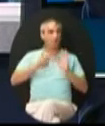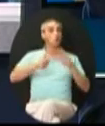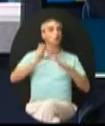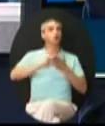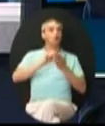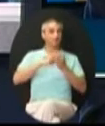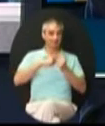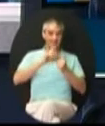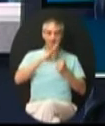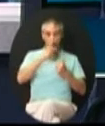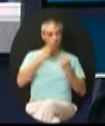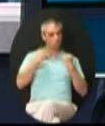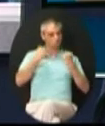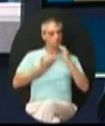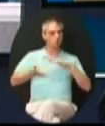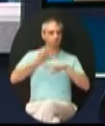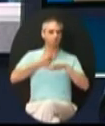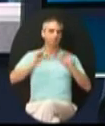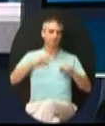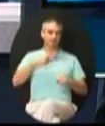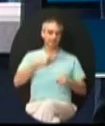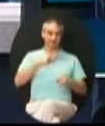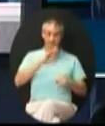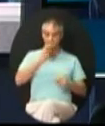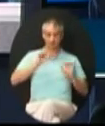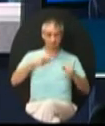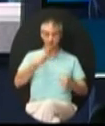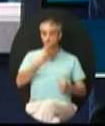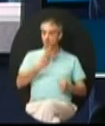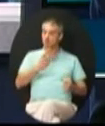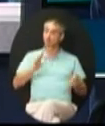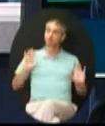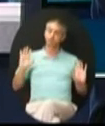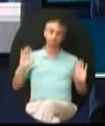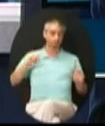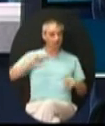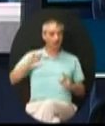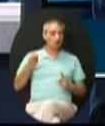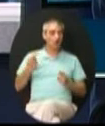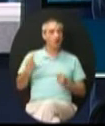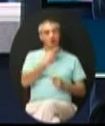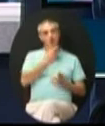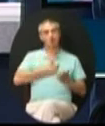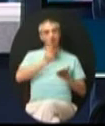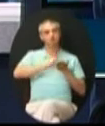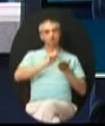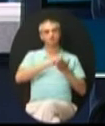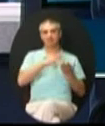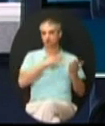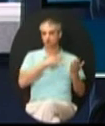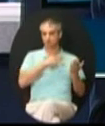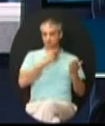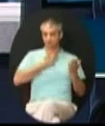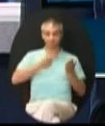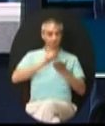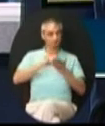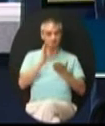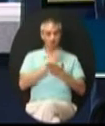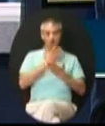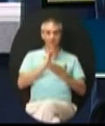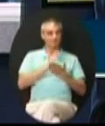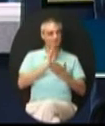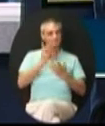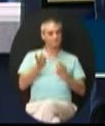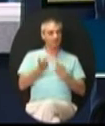המטה, אם הוא מועצם על ידי הנשיא עצמו. זאת אומרת, אם הנשיא אומר, רבותיי, הכל עובר דרך ראש הסגל שלי. וראש הסגל קובע